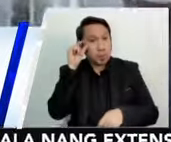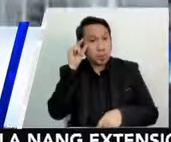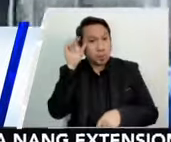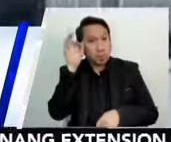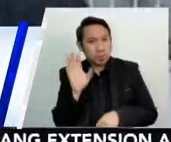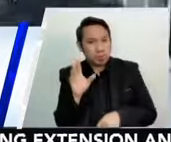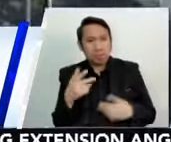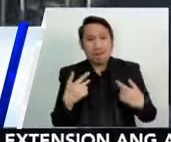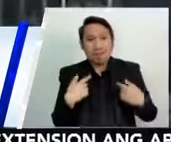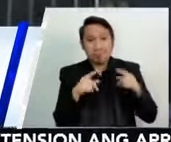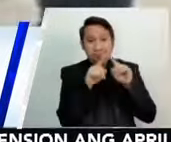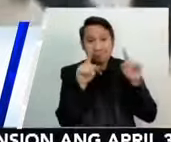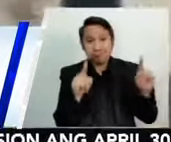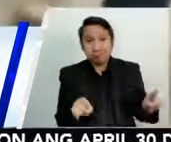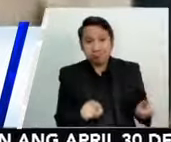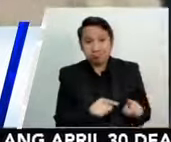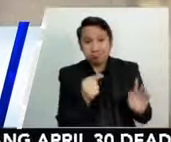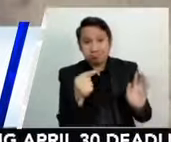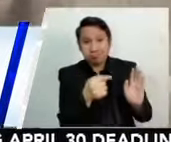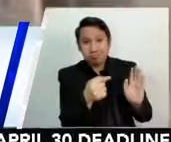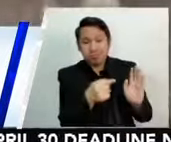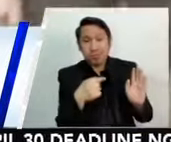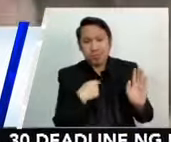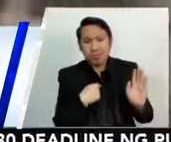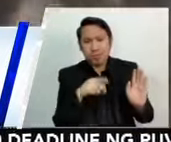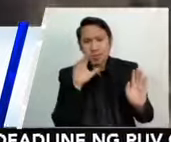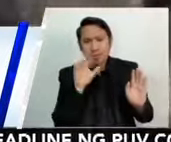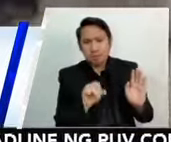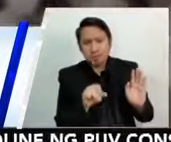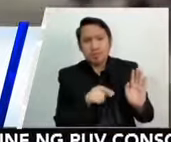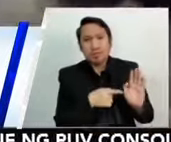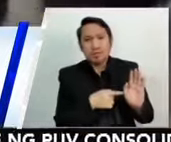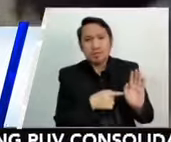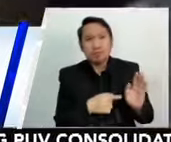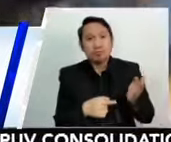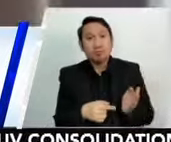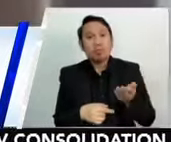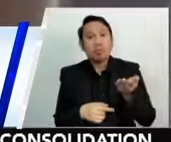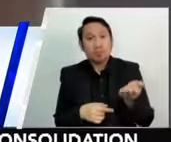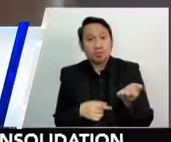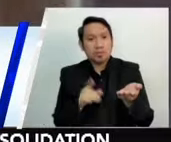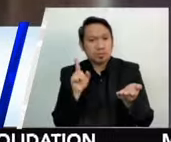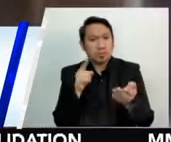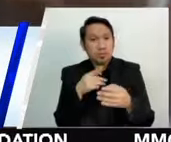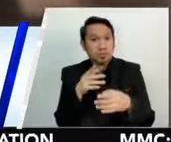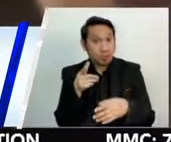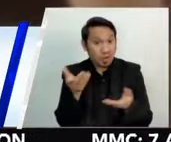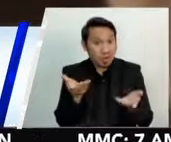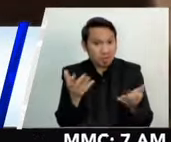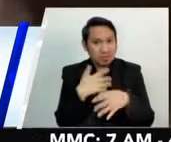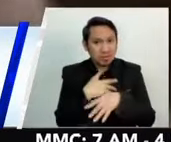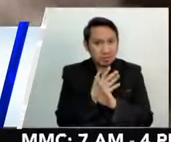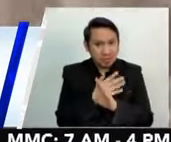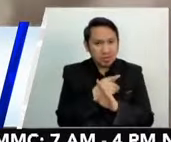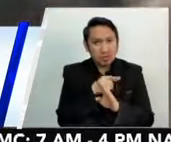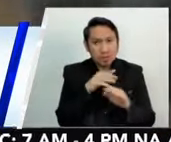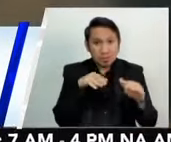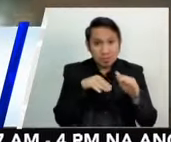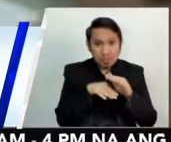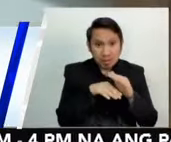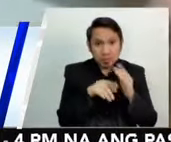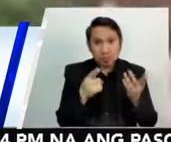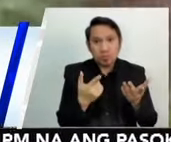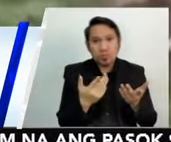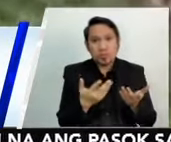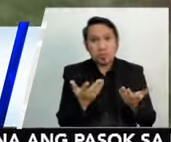arrest laban sa pastor. Tinungo nila ang Tamayong Prayer Mountain sa Davao City. Napasok nila ang pinaniniwalaang silid ni